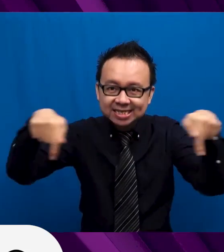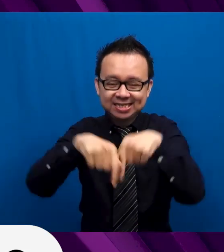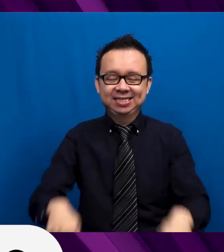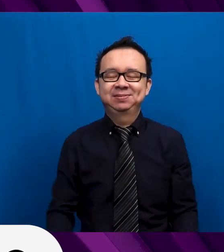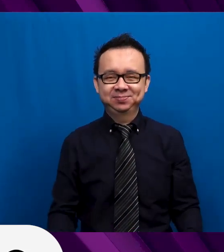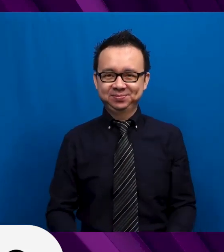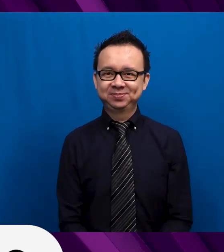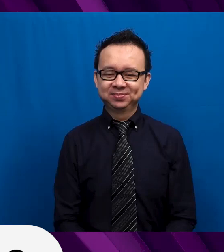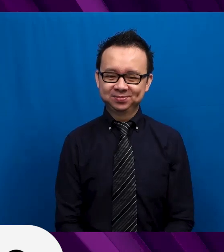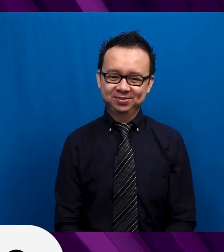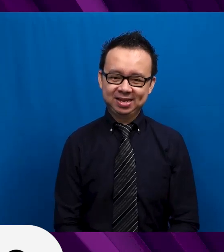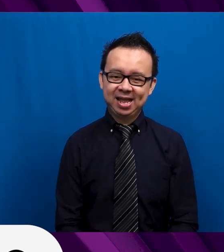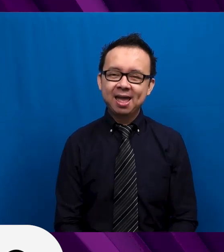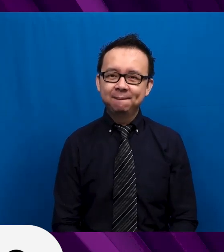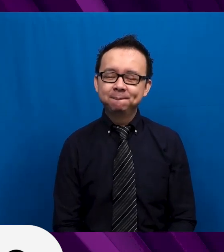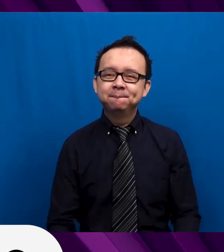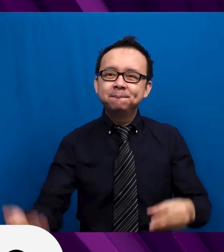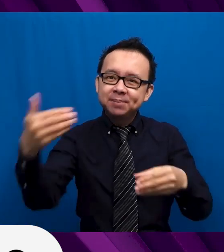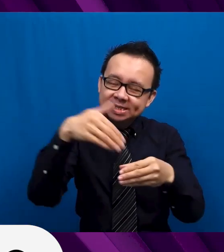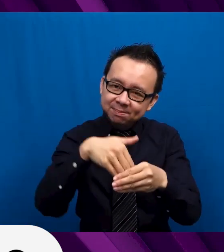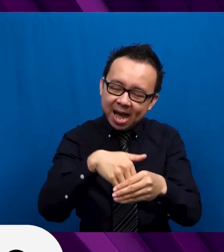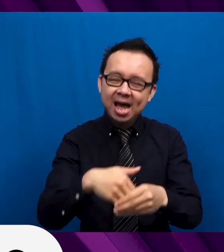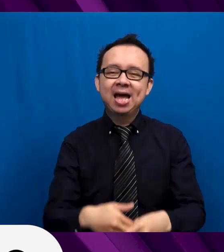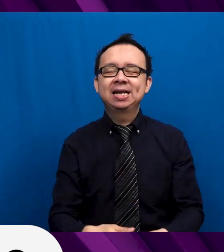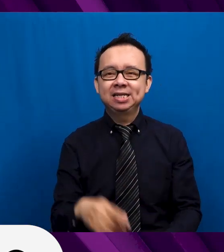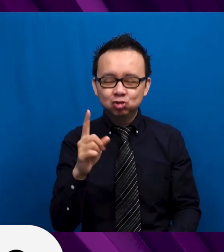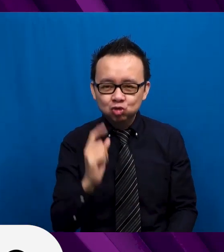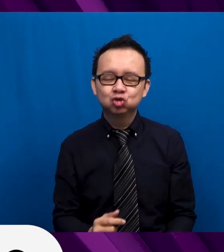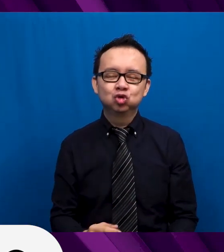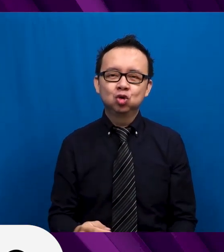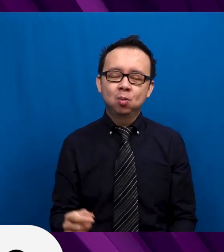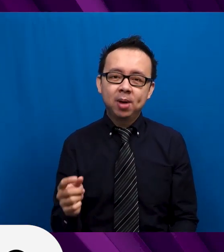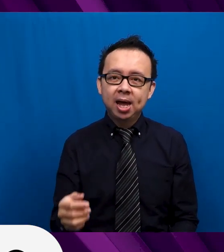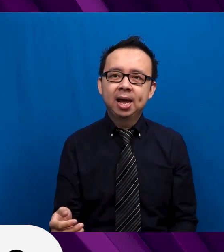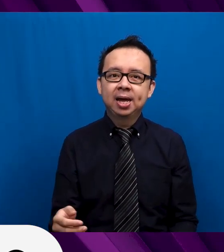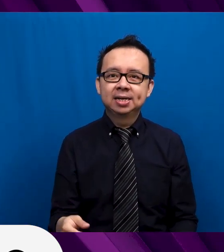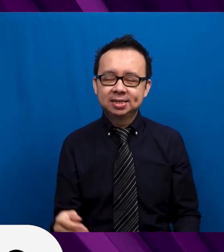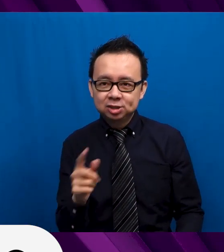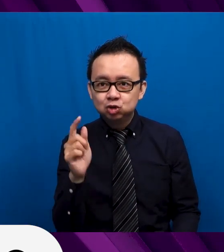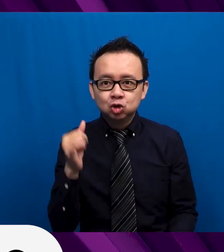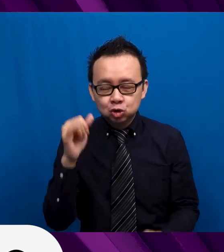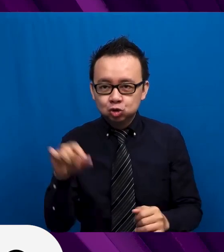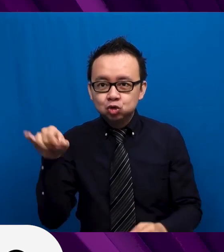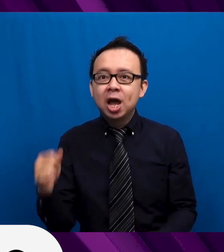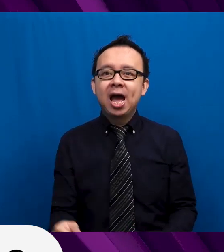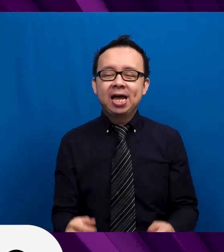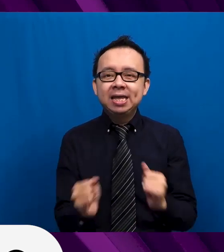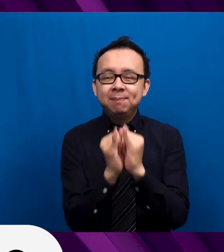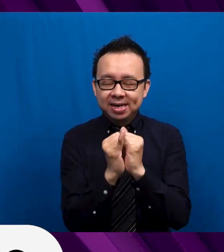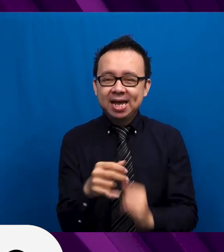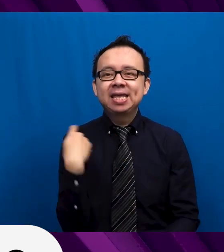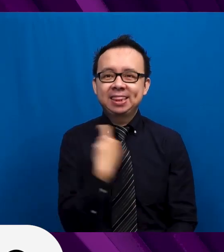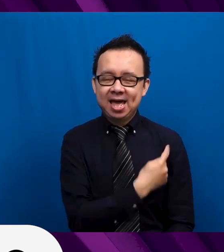yang terkasih, persembahan merupakan bagian dari ibadah juga. Oleh karena itu, bagi Anda yang ingin memberikan persembahan, Anda